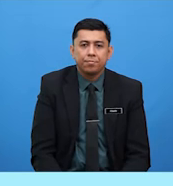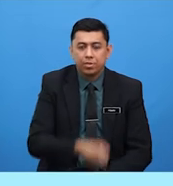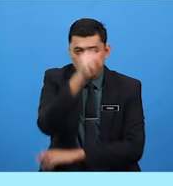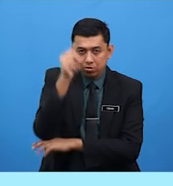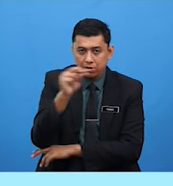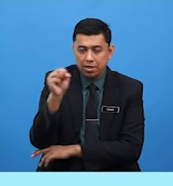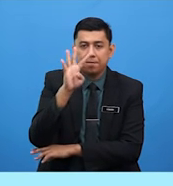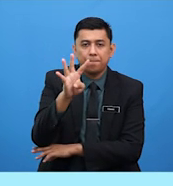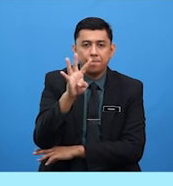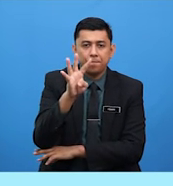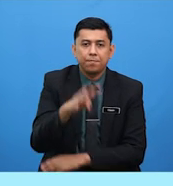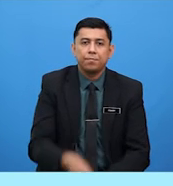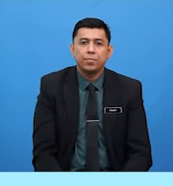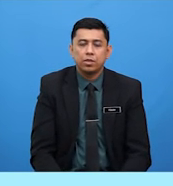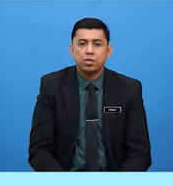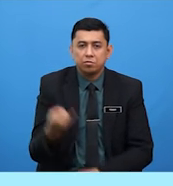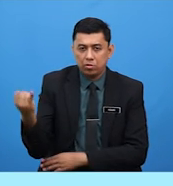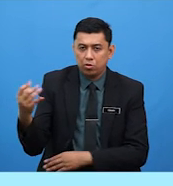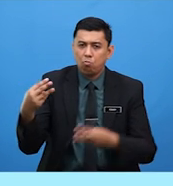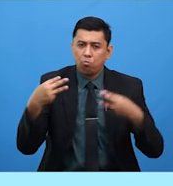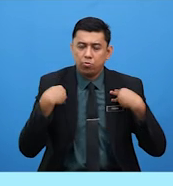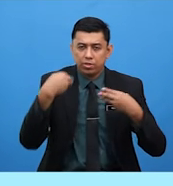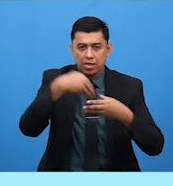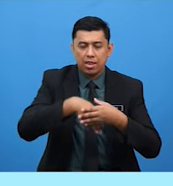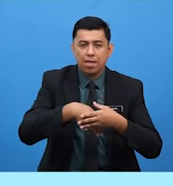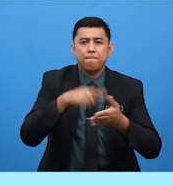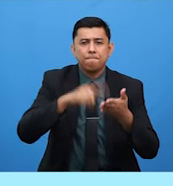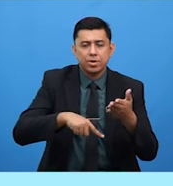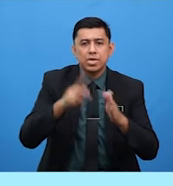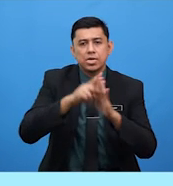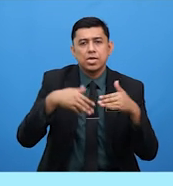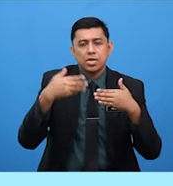Soalan yang seterusnya, jiring wujud dalam keadaan apa?